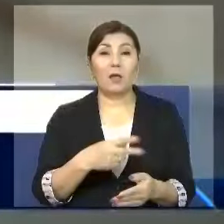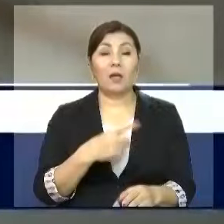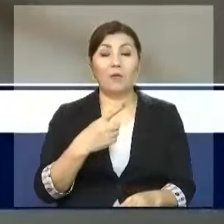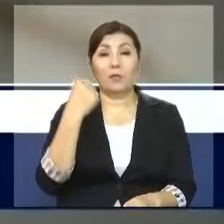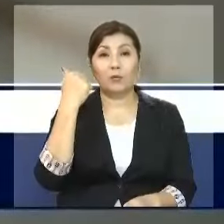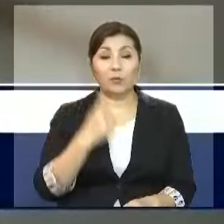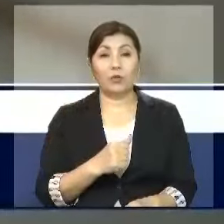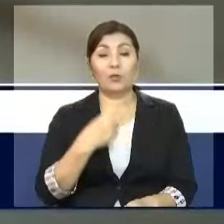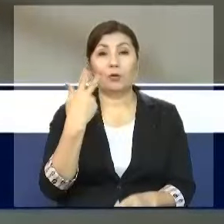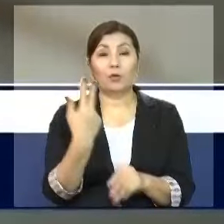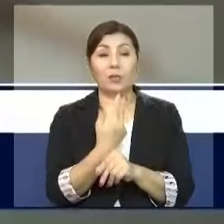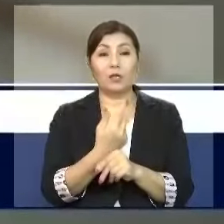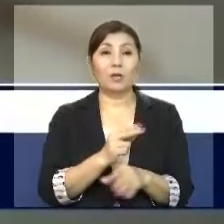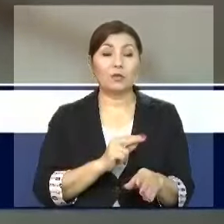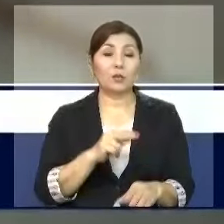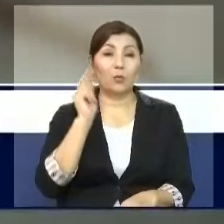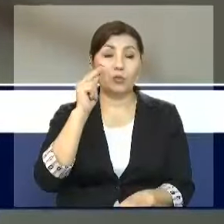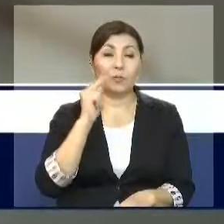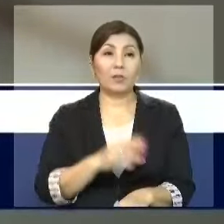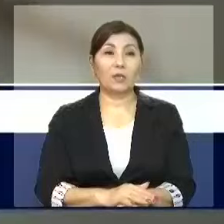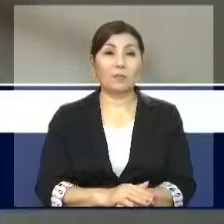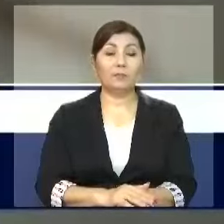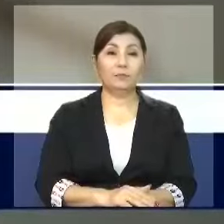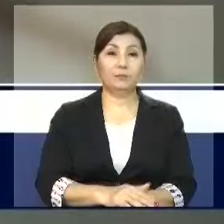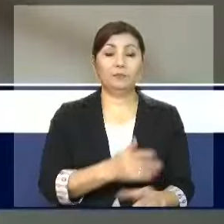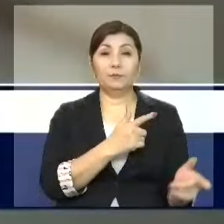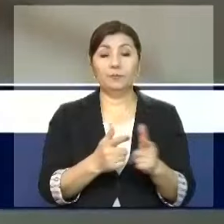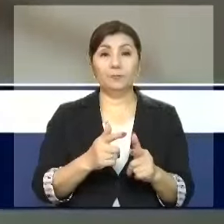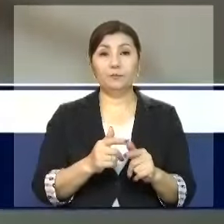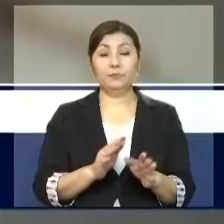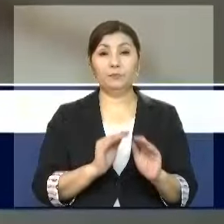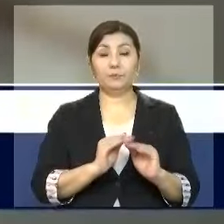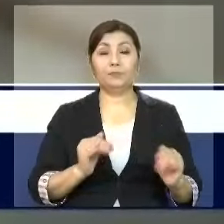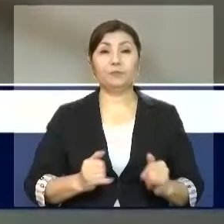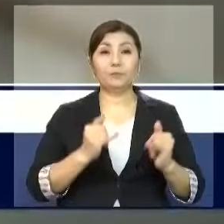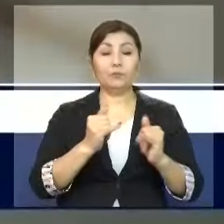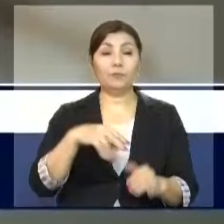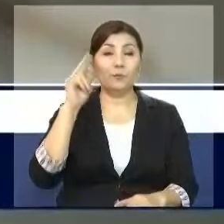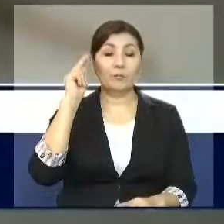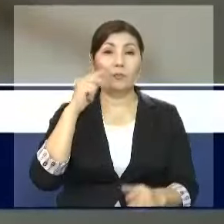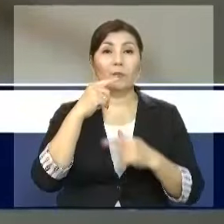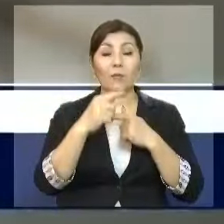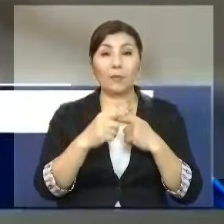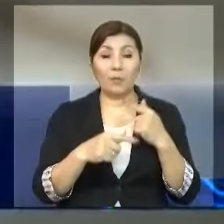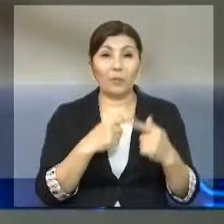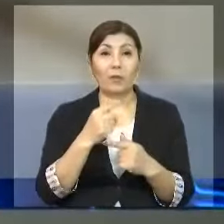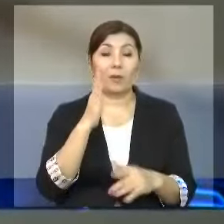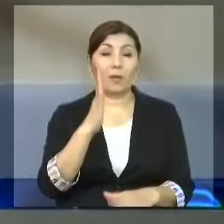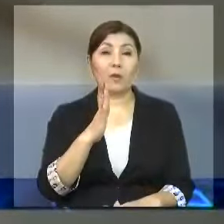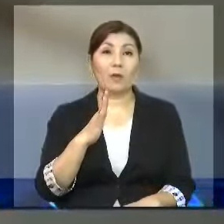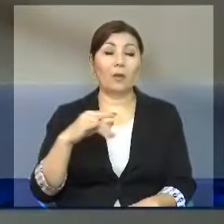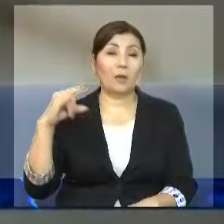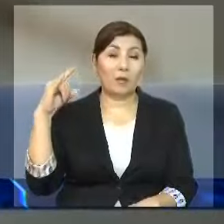3 раза обучение целенаправленное, готовим ребят вот, для поступления не только в летный